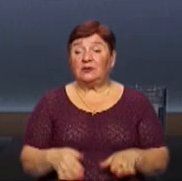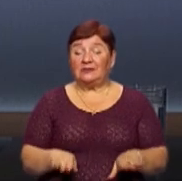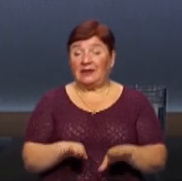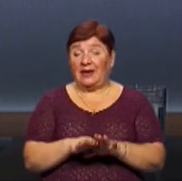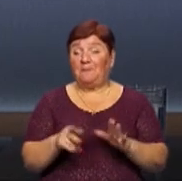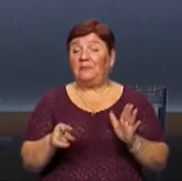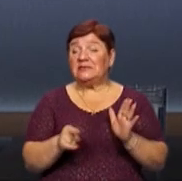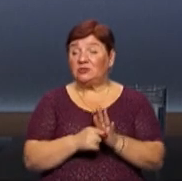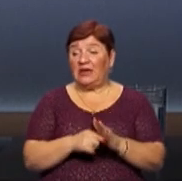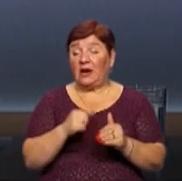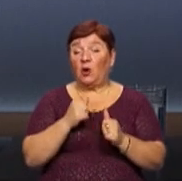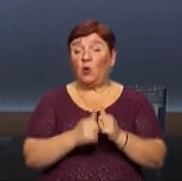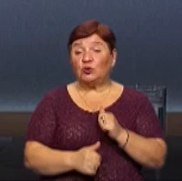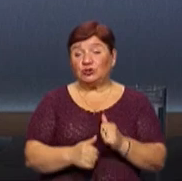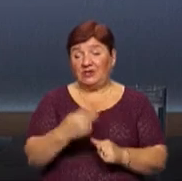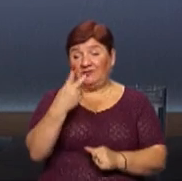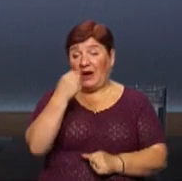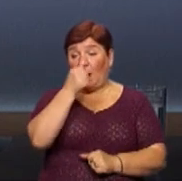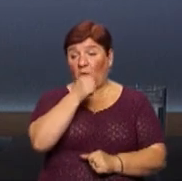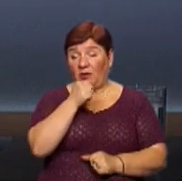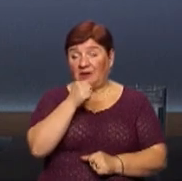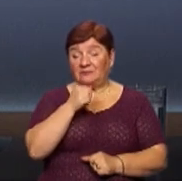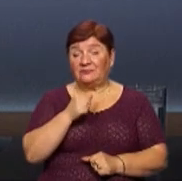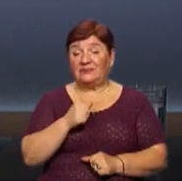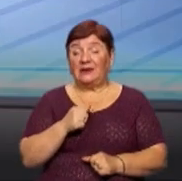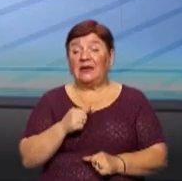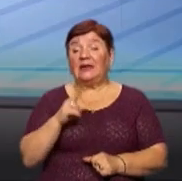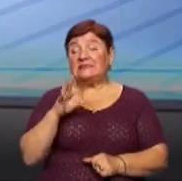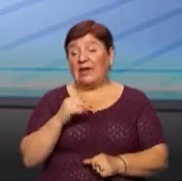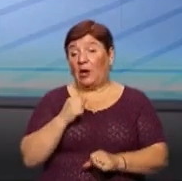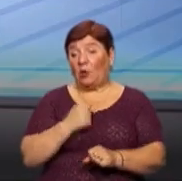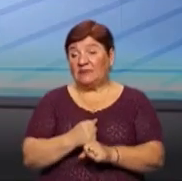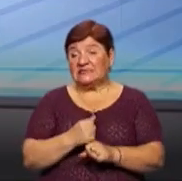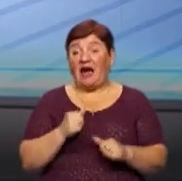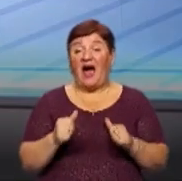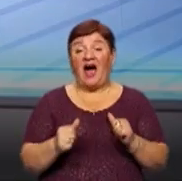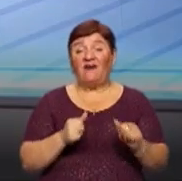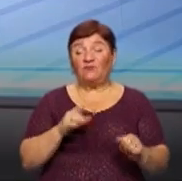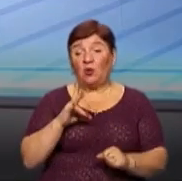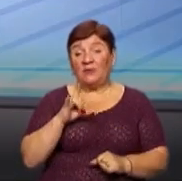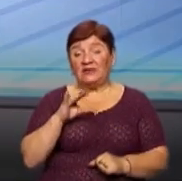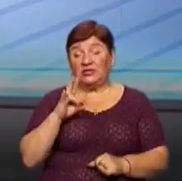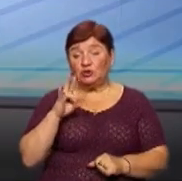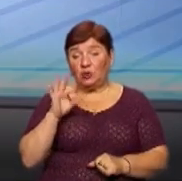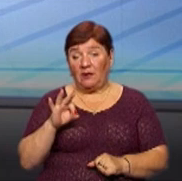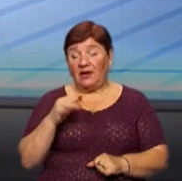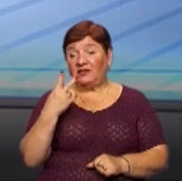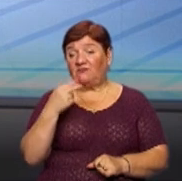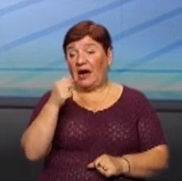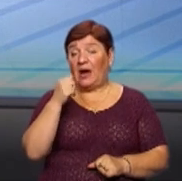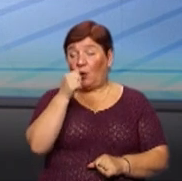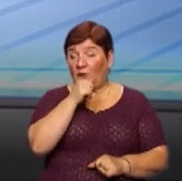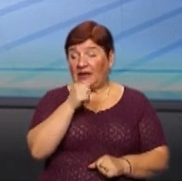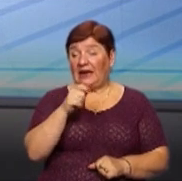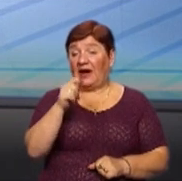перерахунок? Кожні два роки. Коли... Воно теж автоматично, чи це так, треба робити запит? Автоматично. Значить, якщо два роки випадає у нас на квітень